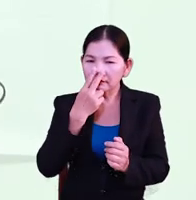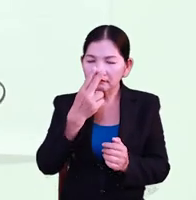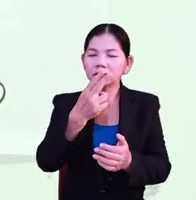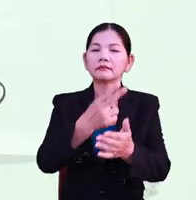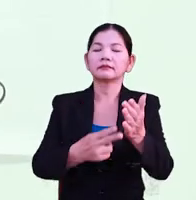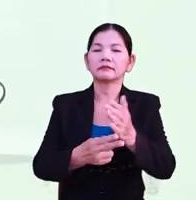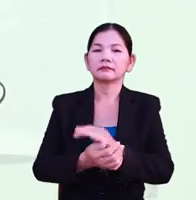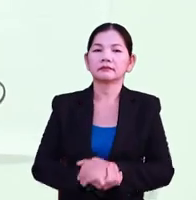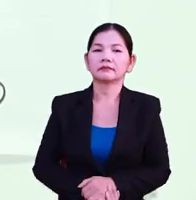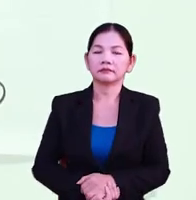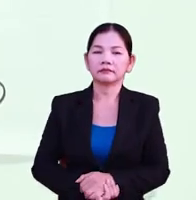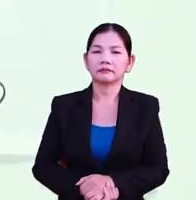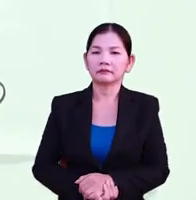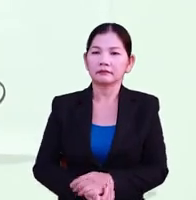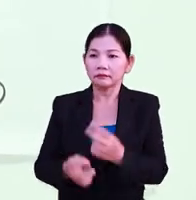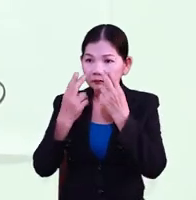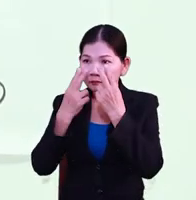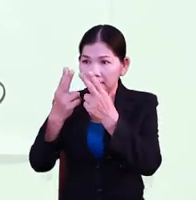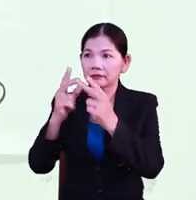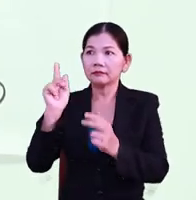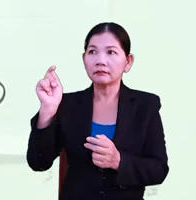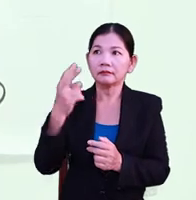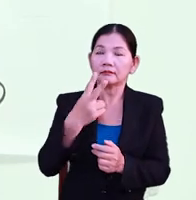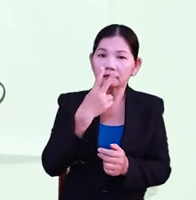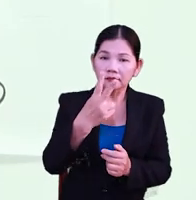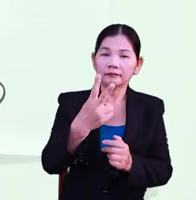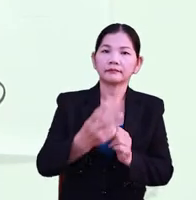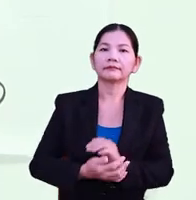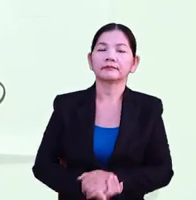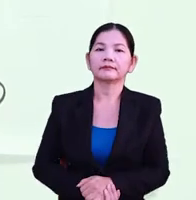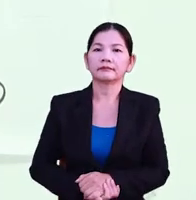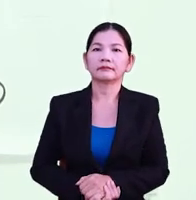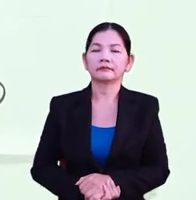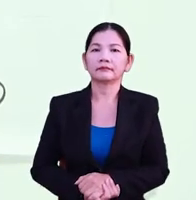ខ្លះចាកូនសង្កេតទៅលើរូបសិនមើល